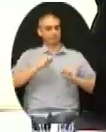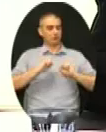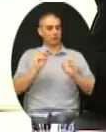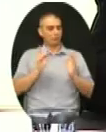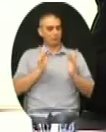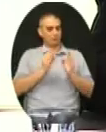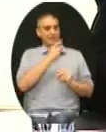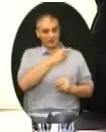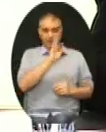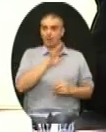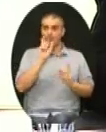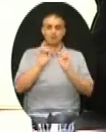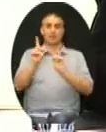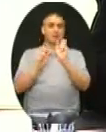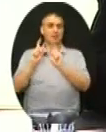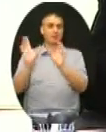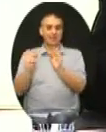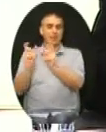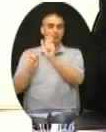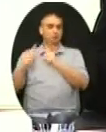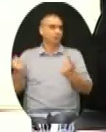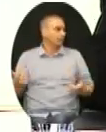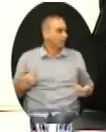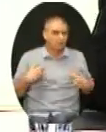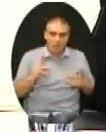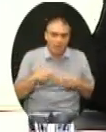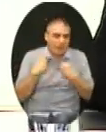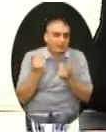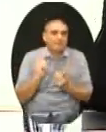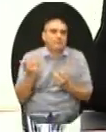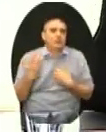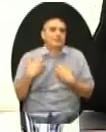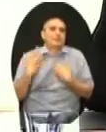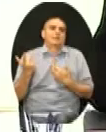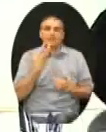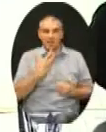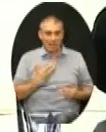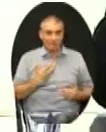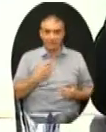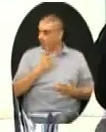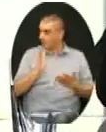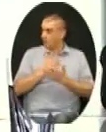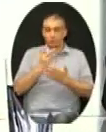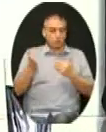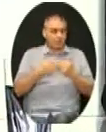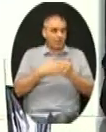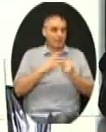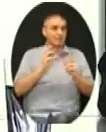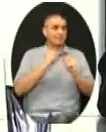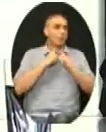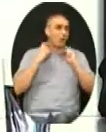בה כלפיכם, גם כלפי אנשים אחרים? אני לא יכול לתת למי שמתחזה כרב, שהוא מחתן